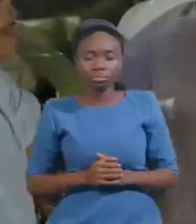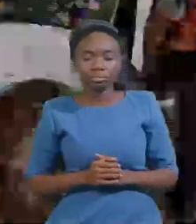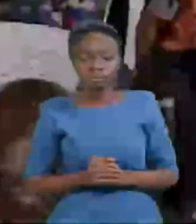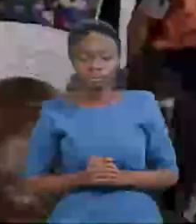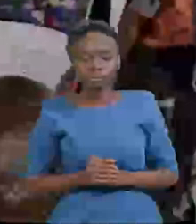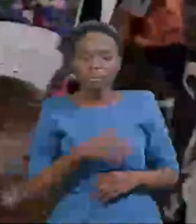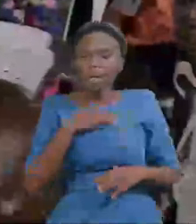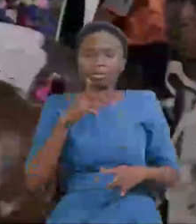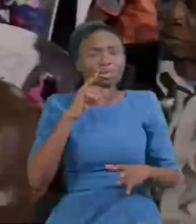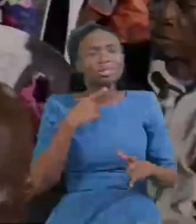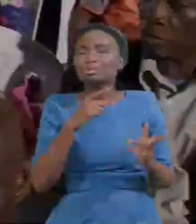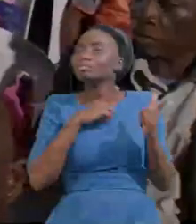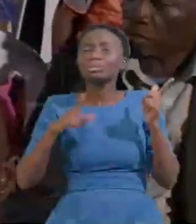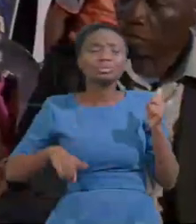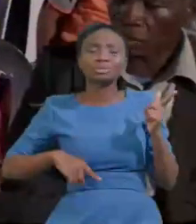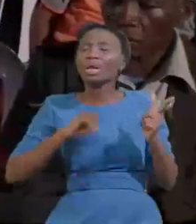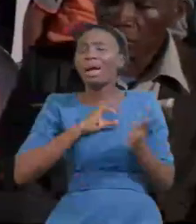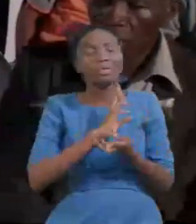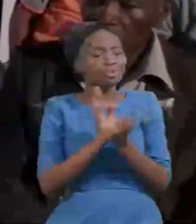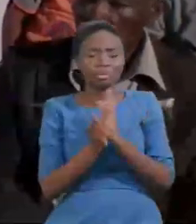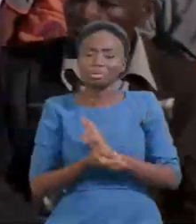N'importe où tu es, tu lèves simplement la main.